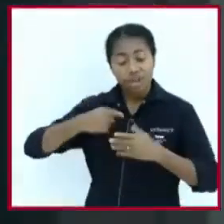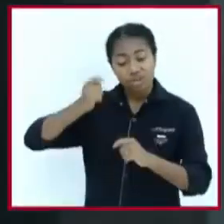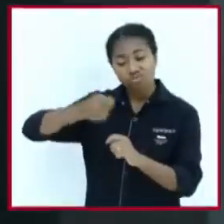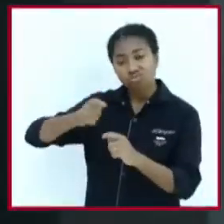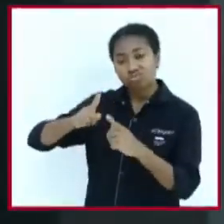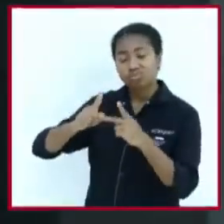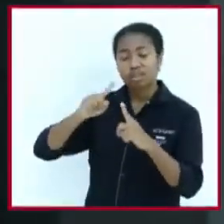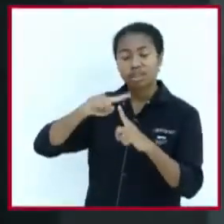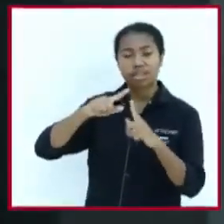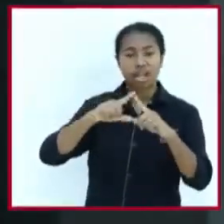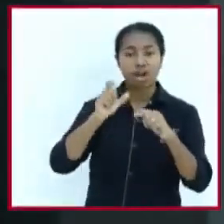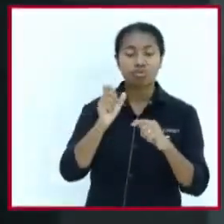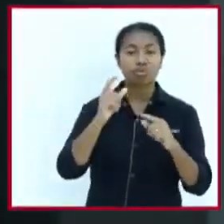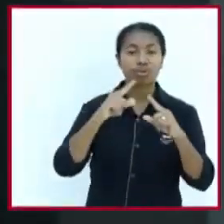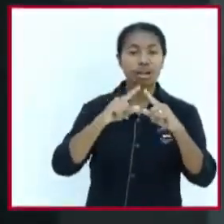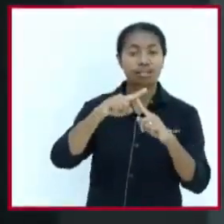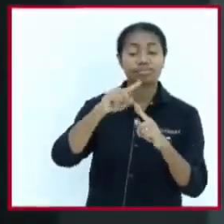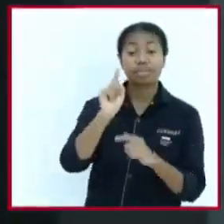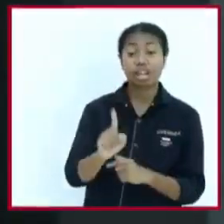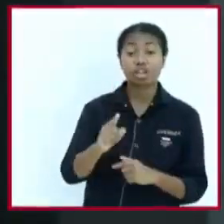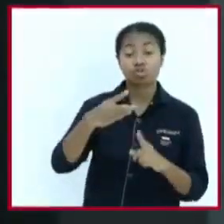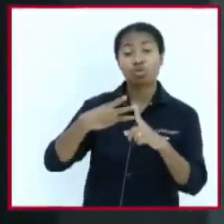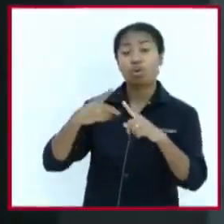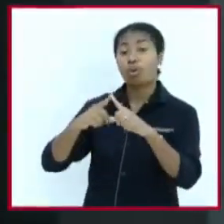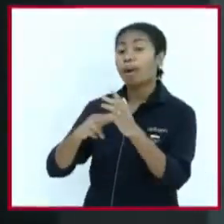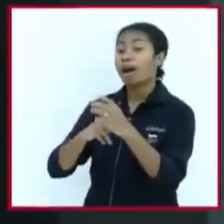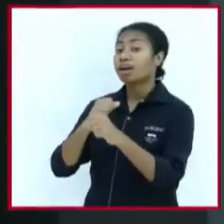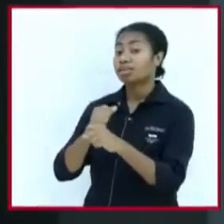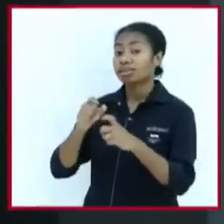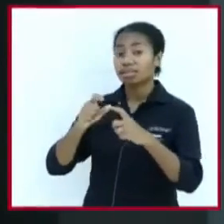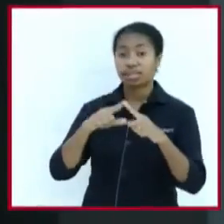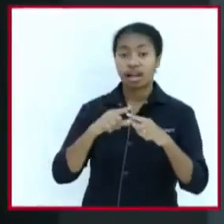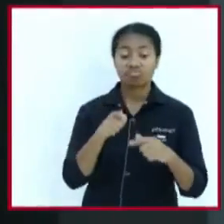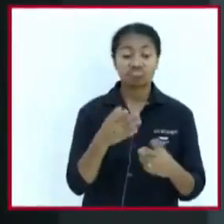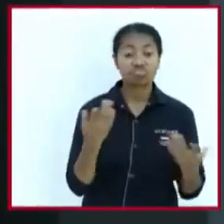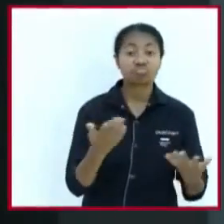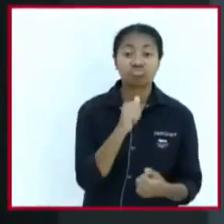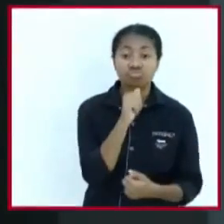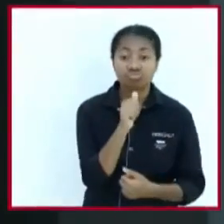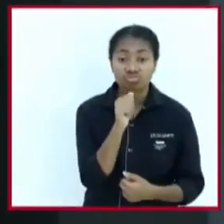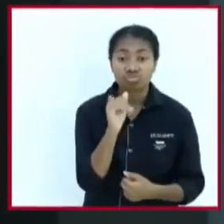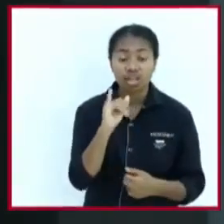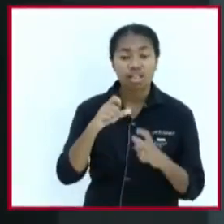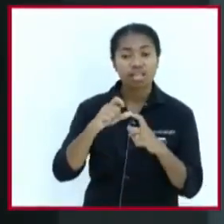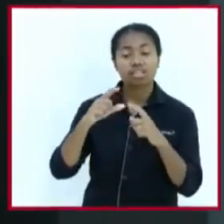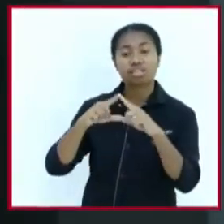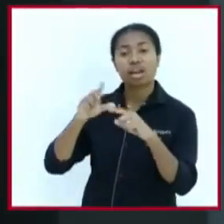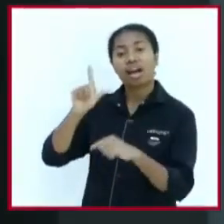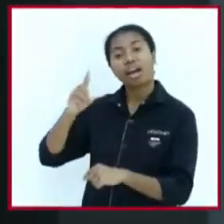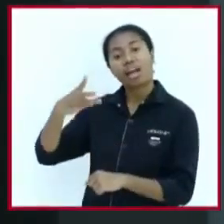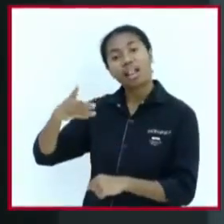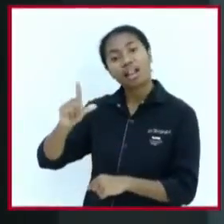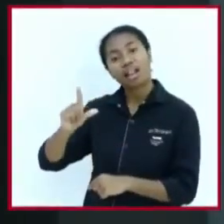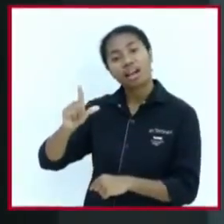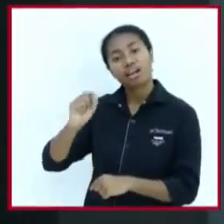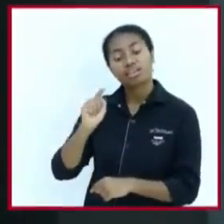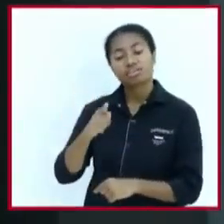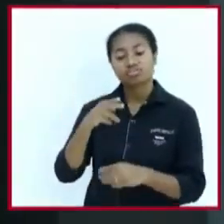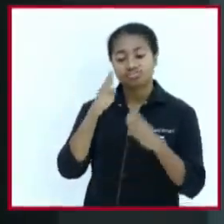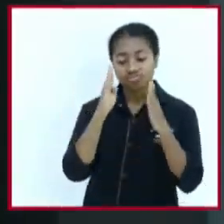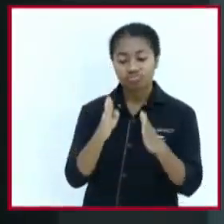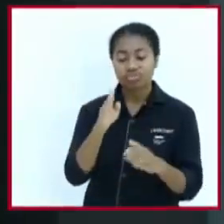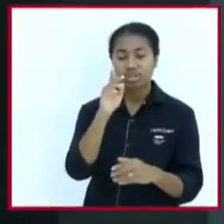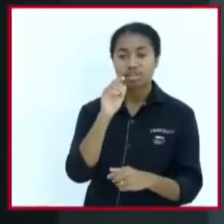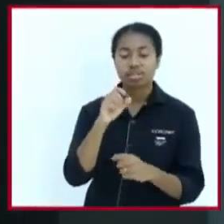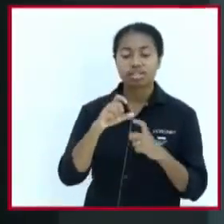Taurat FirmanNya kepada satu bangsa yaitu bangsa Israel bangsa Yahudi itu berarti dari sisi hukum